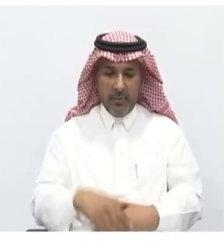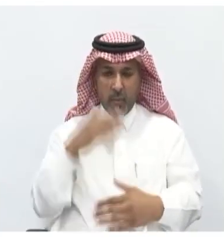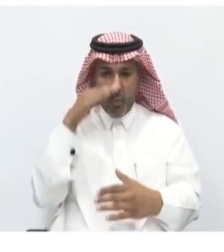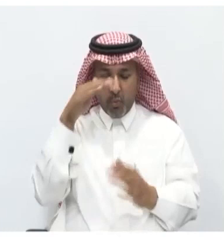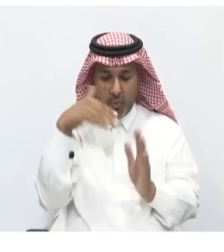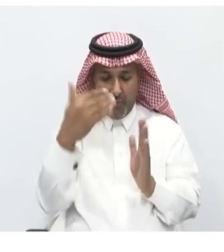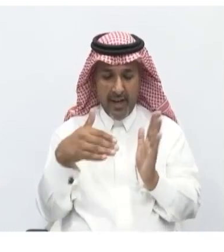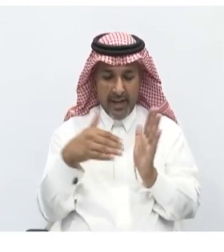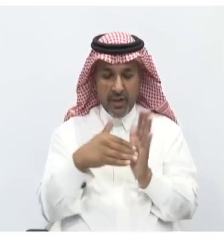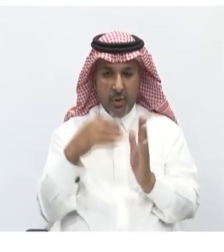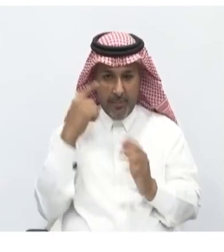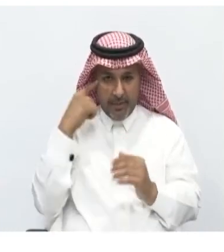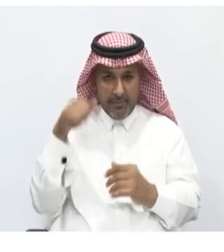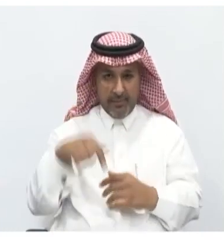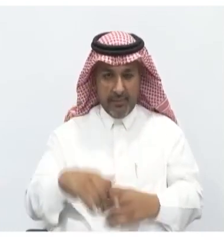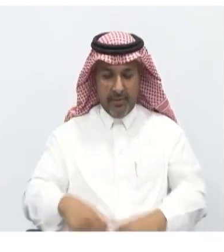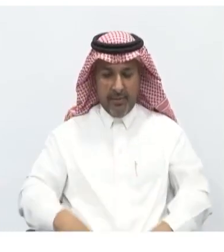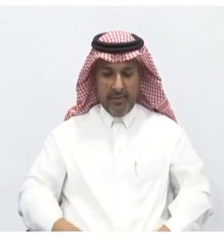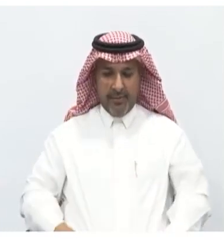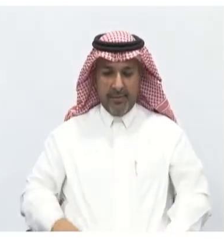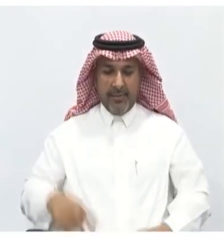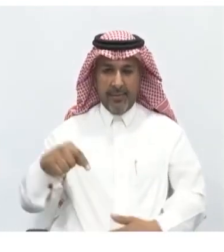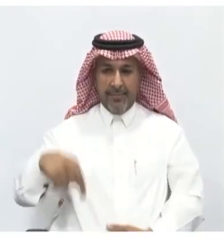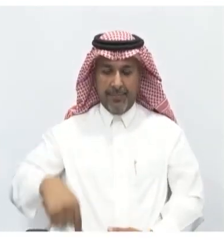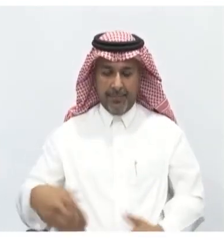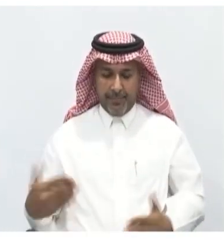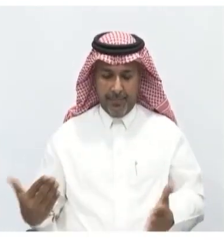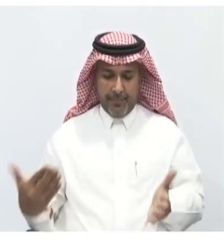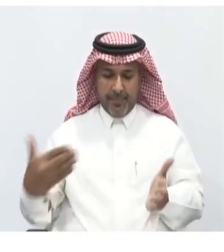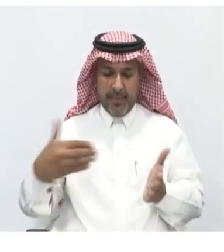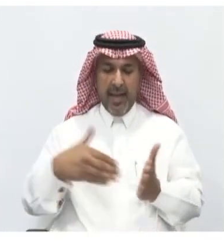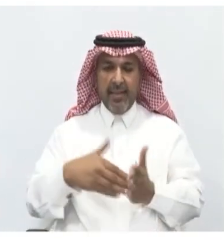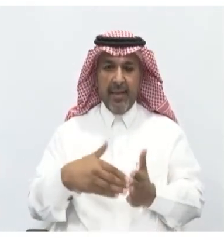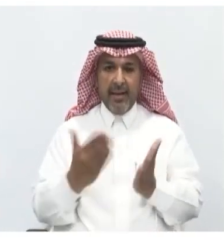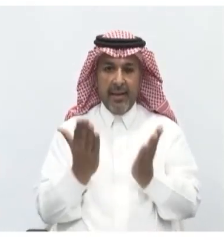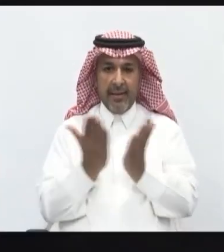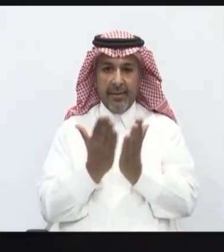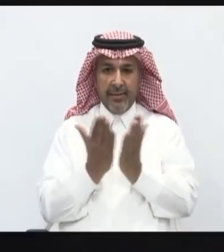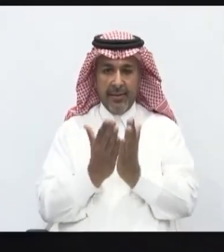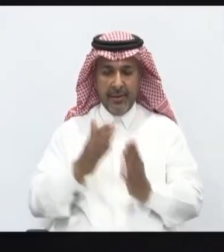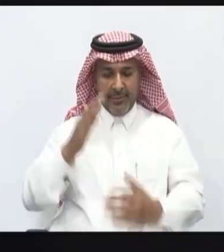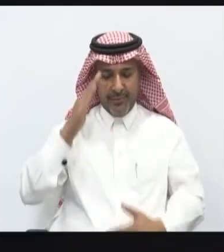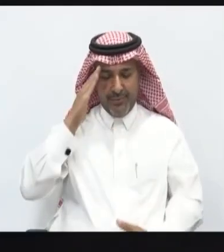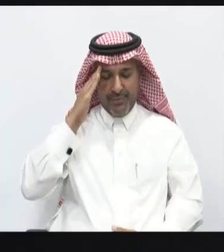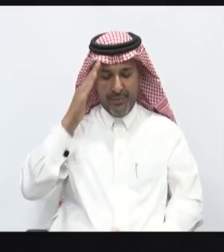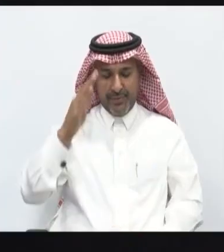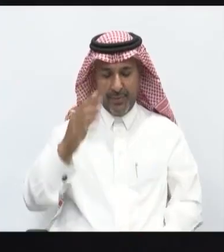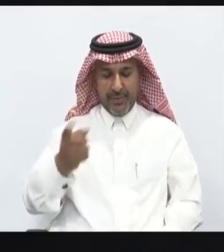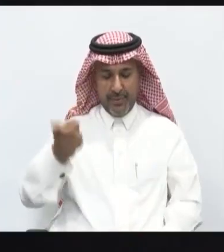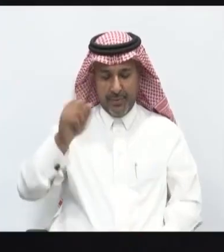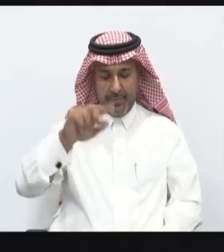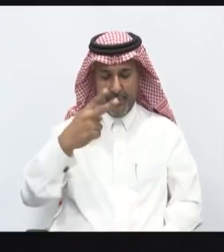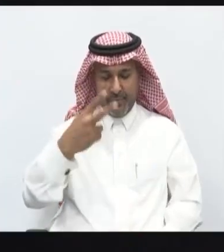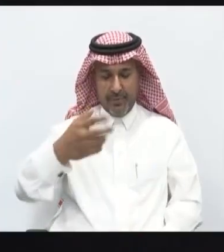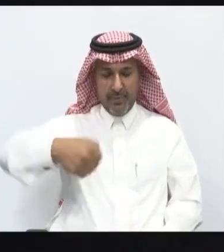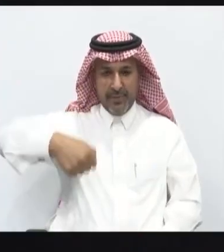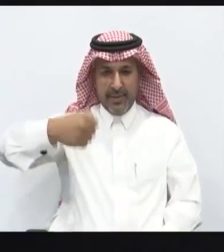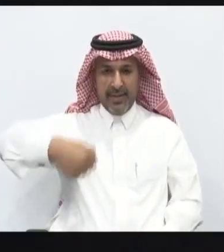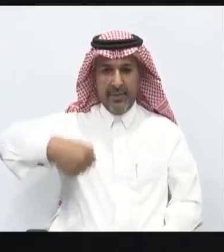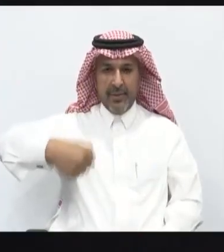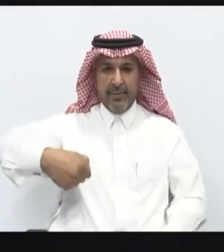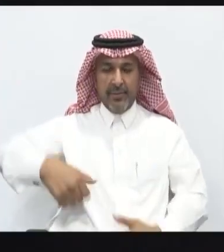الناتج الى هنا طلاب لنصل الى نهايه درسنا لهذا اليوم شكرا لكم لحسن استماعكم والسلام عليكم ورحمه الله